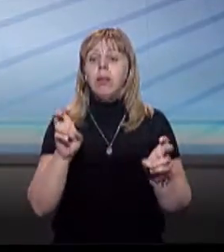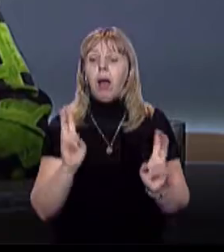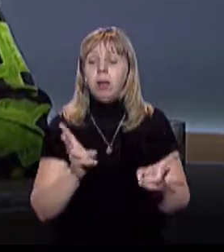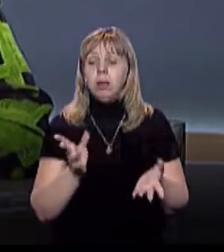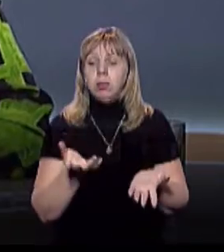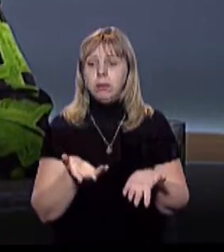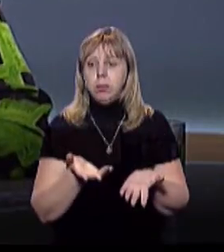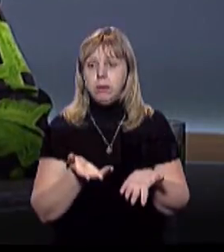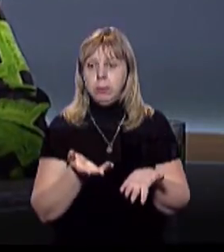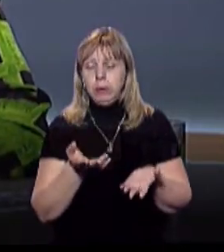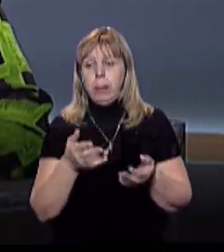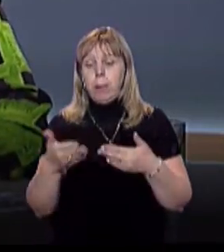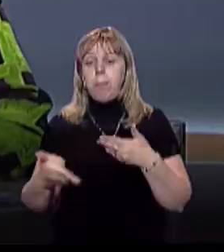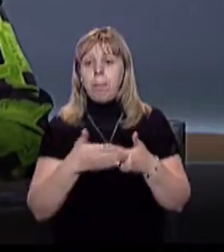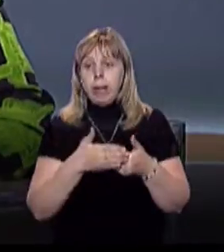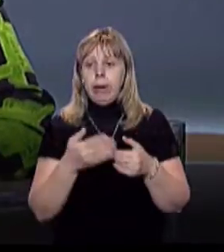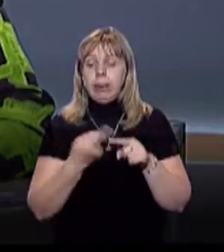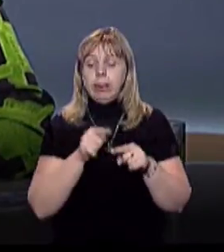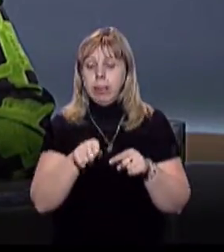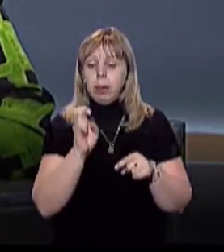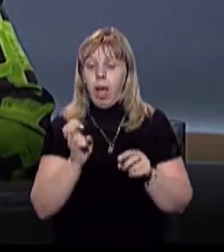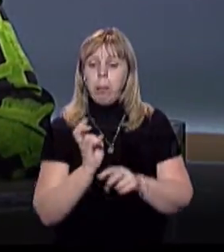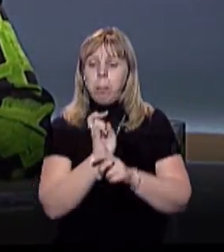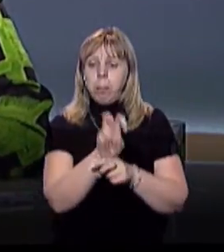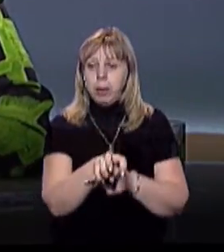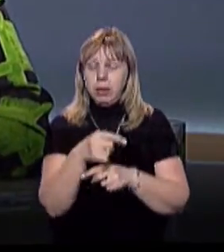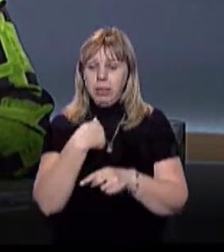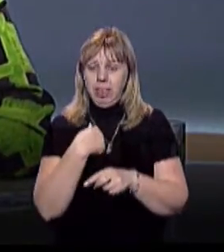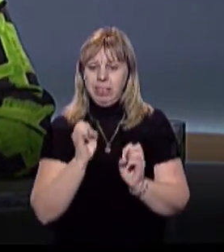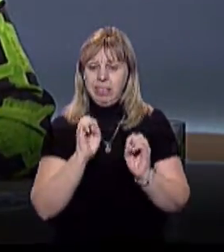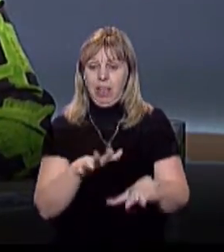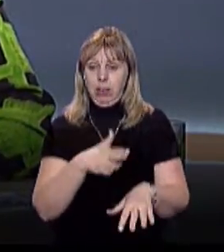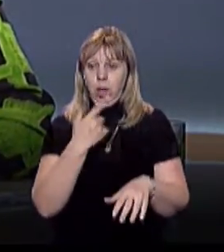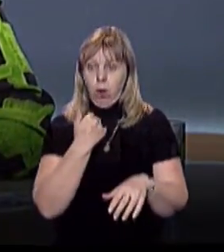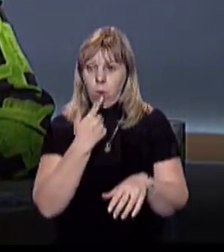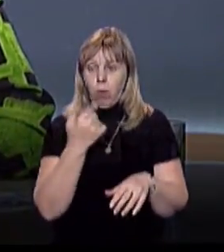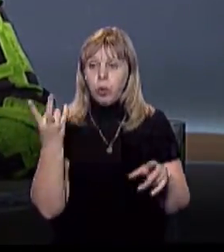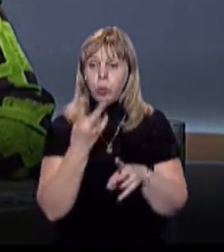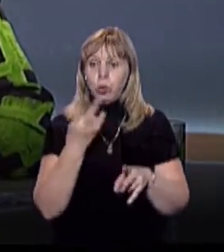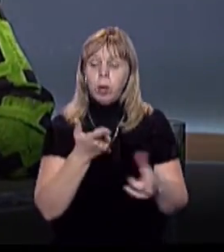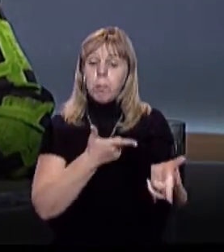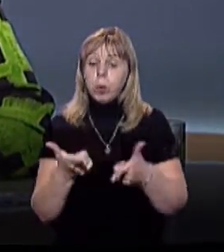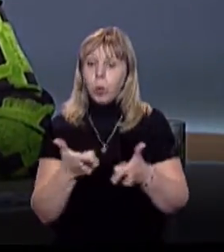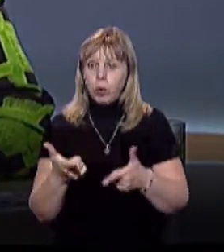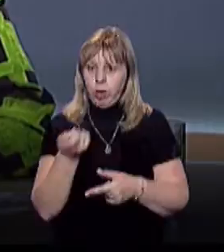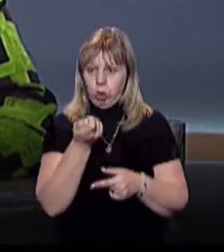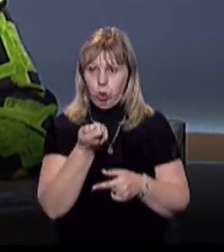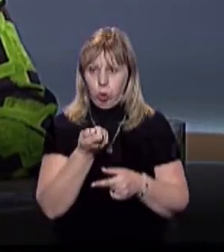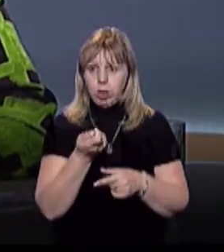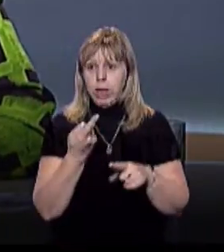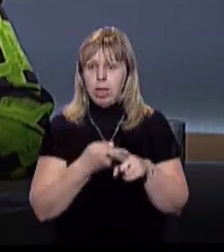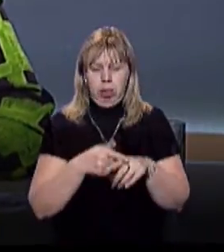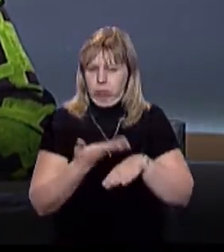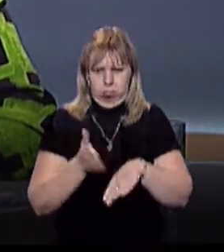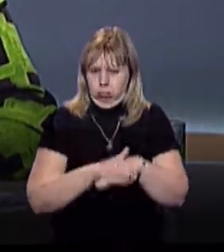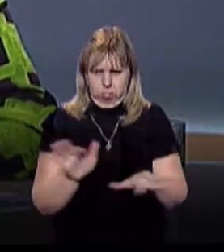відбувається? Перед тим, як прийти до нас здати кров, потрібно підготуватися трошечки. Це не